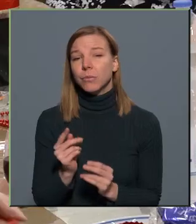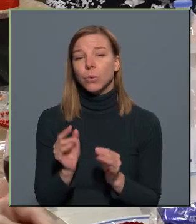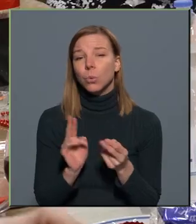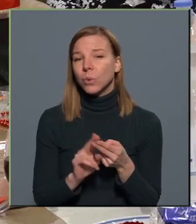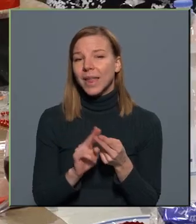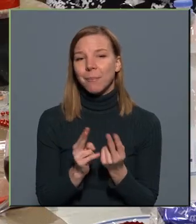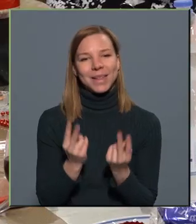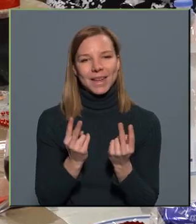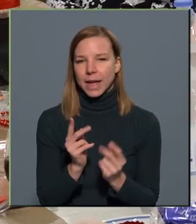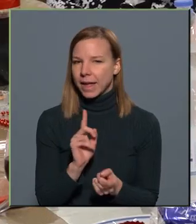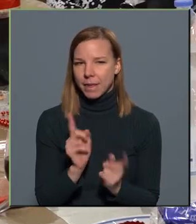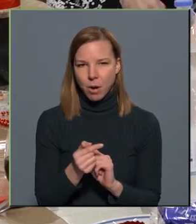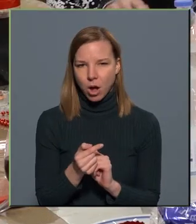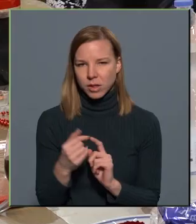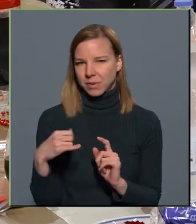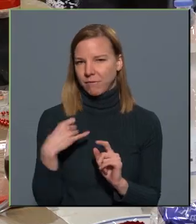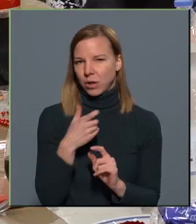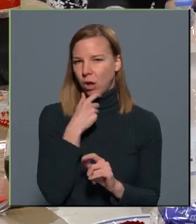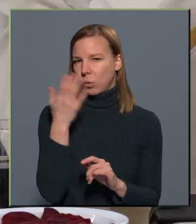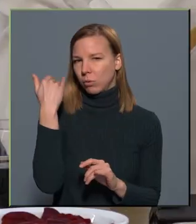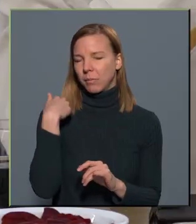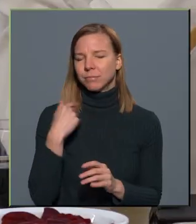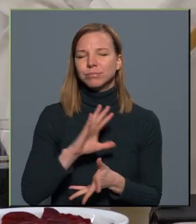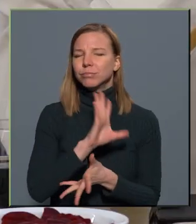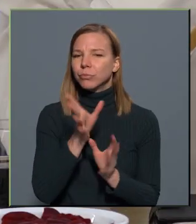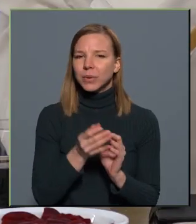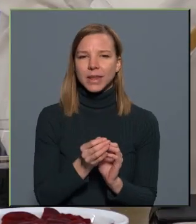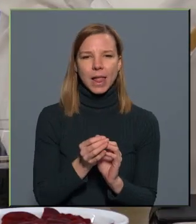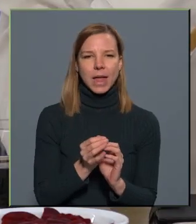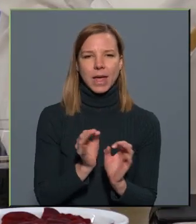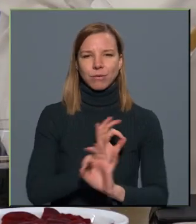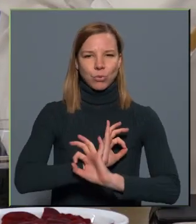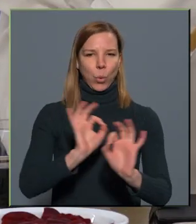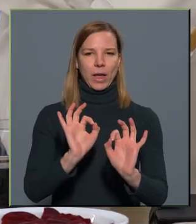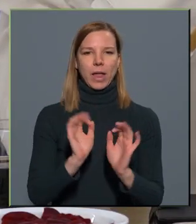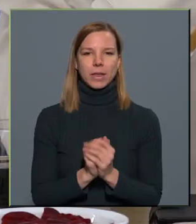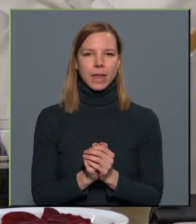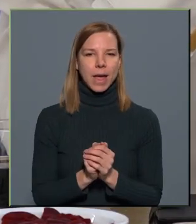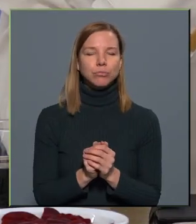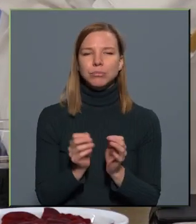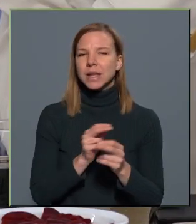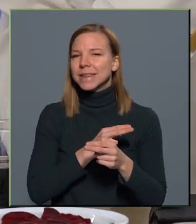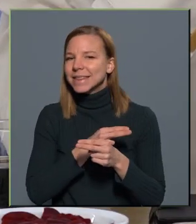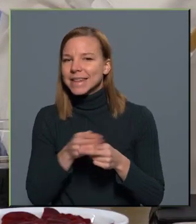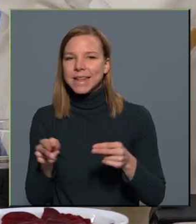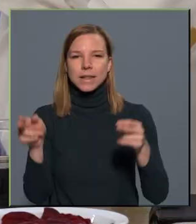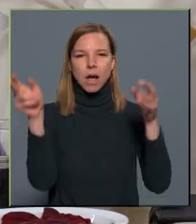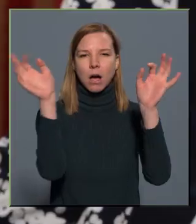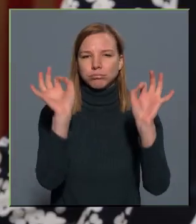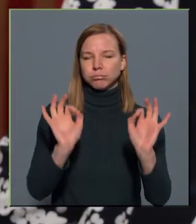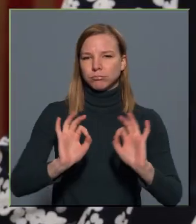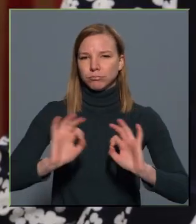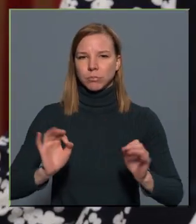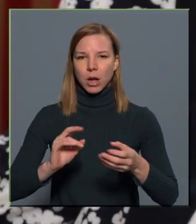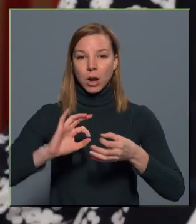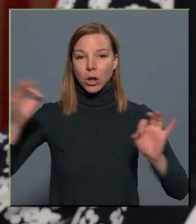ahogy fiatalkorunkban hittük, hogy minden tökéletes legyen, minden ragyogjon a lakás, minden süt időbe kész legyen, és nehogy